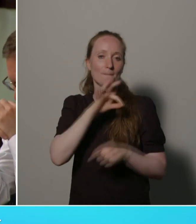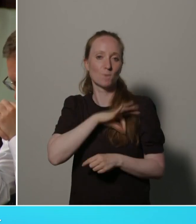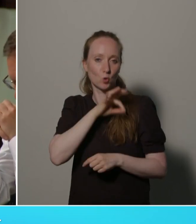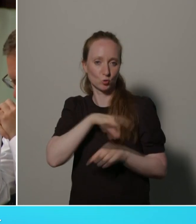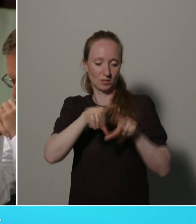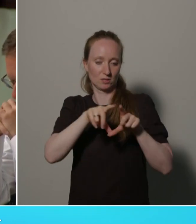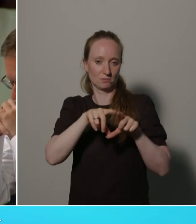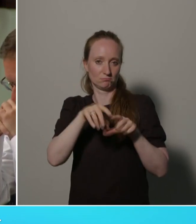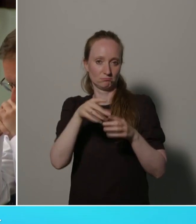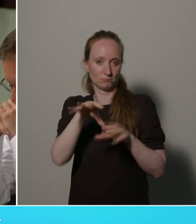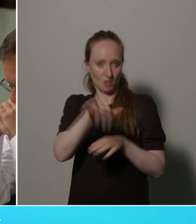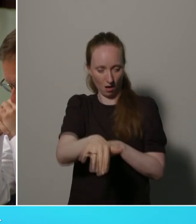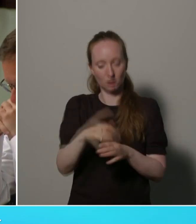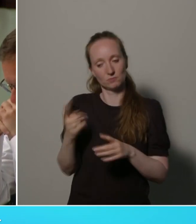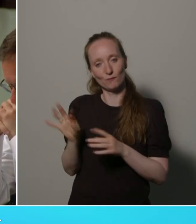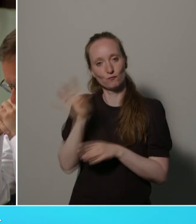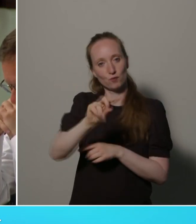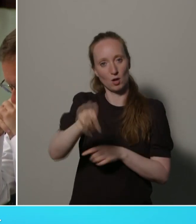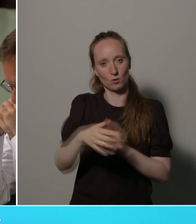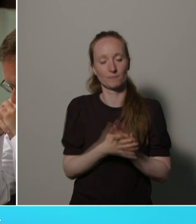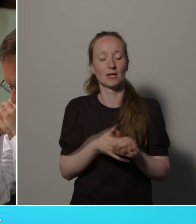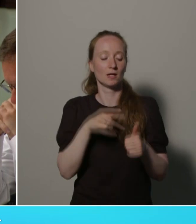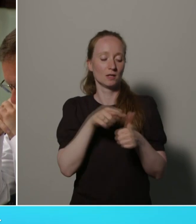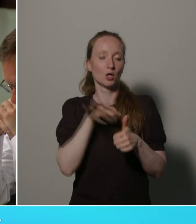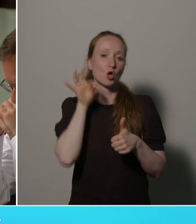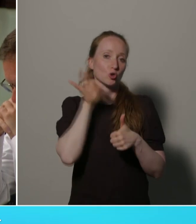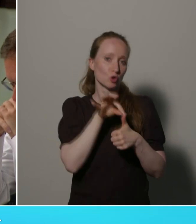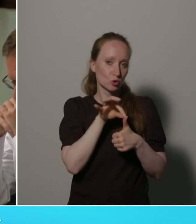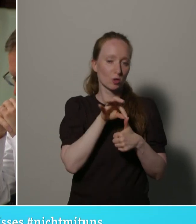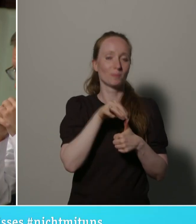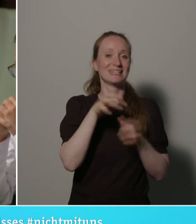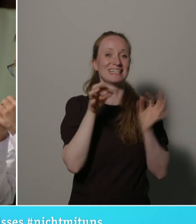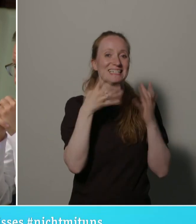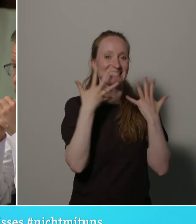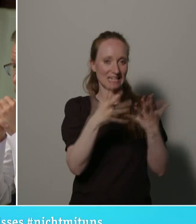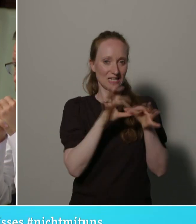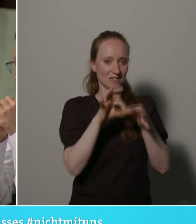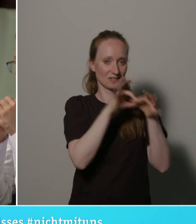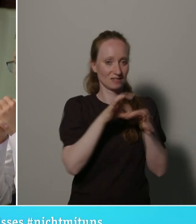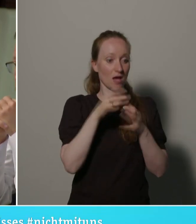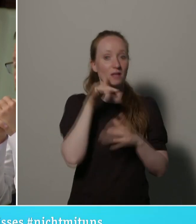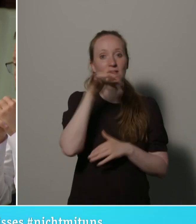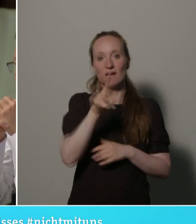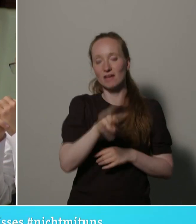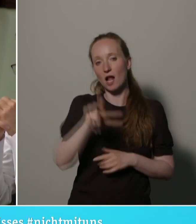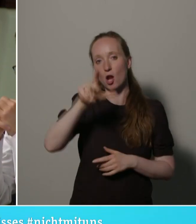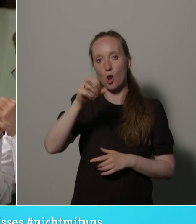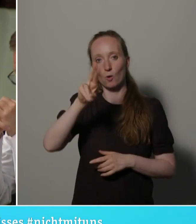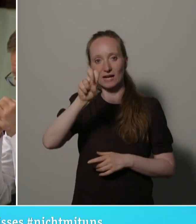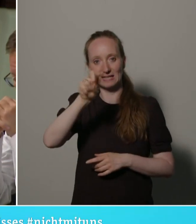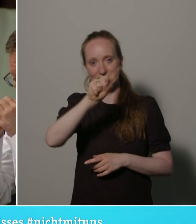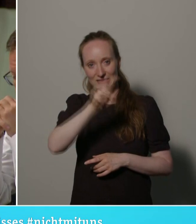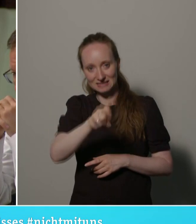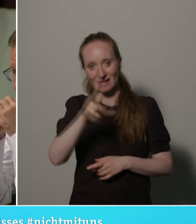Dazu ist anwesend beim Top 10 Herr Lorenz Krischek, die Vertrauensperson des Bündnisses nicht mit